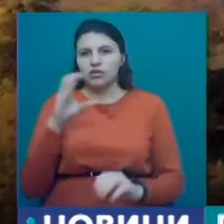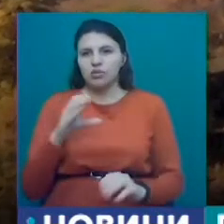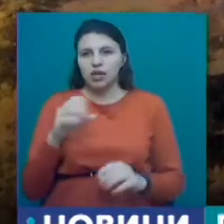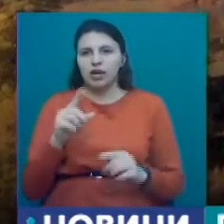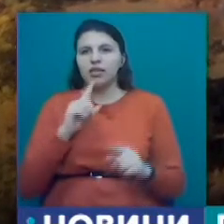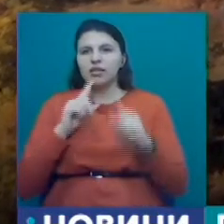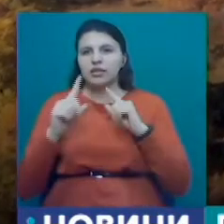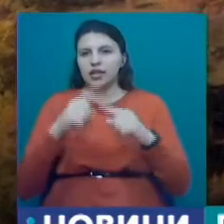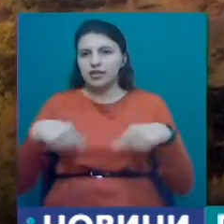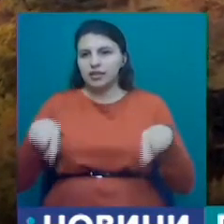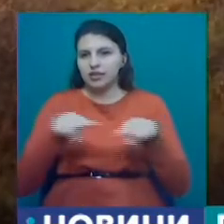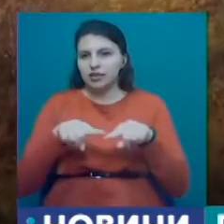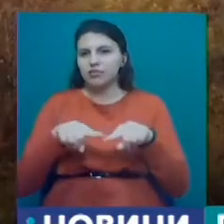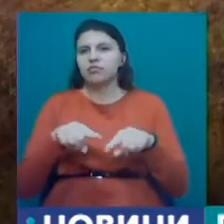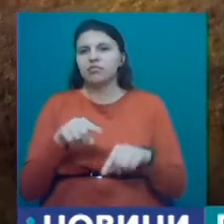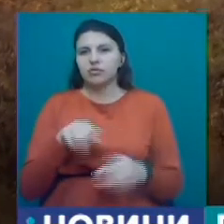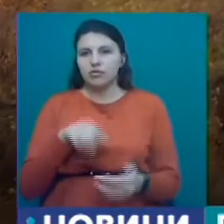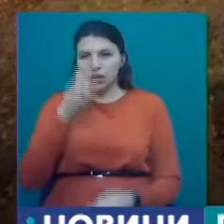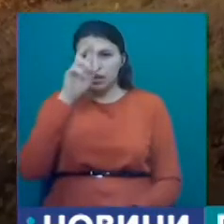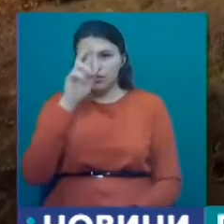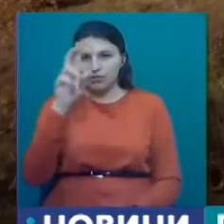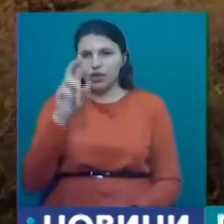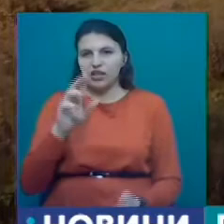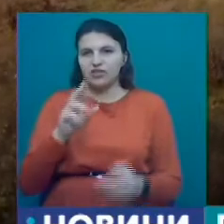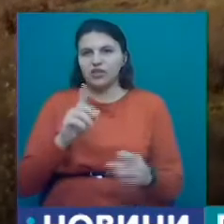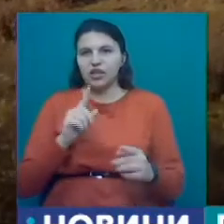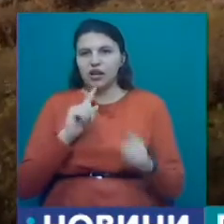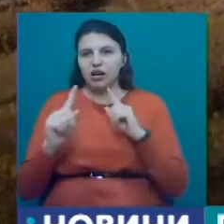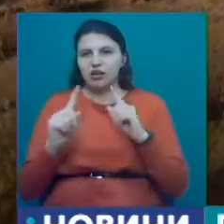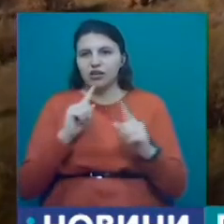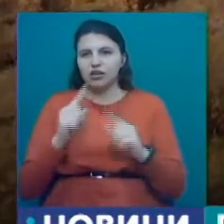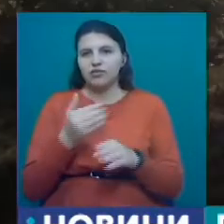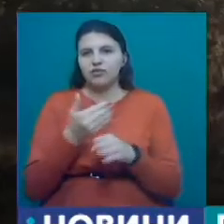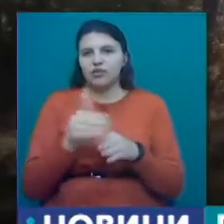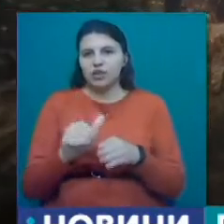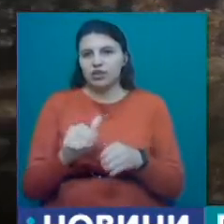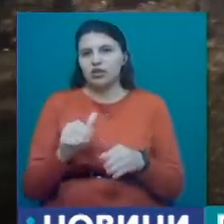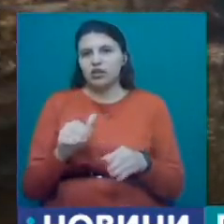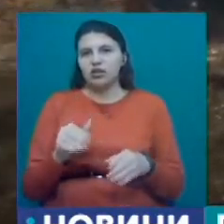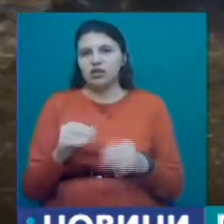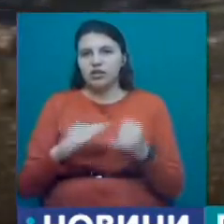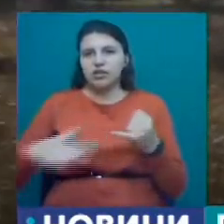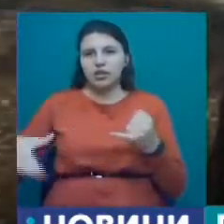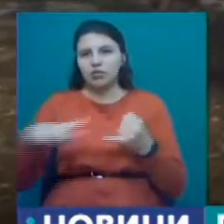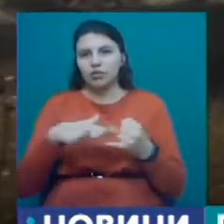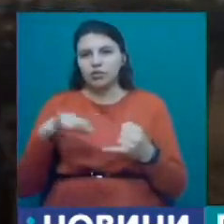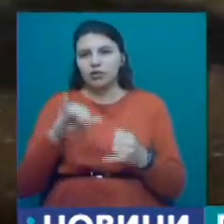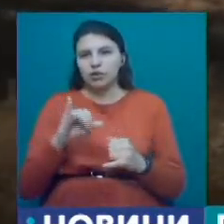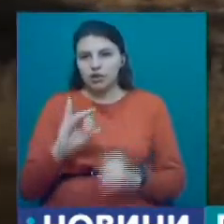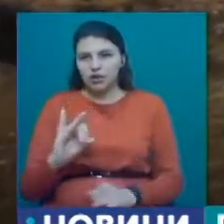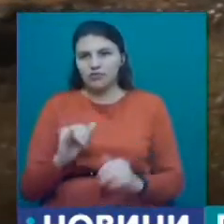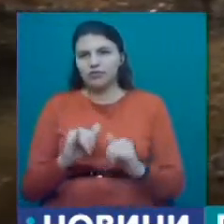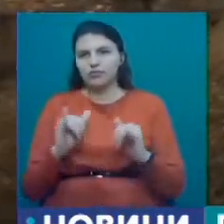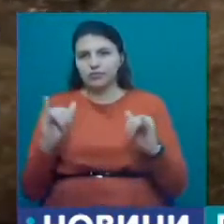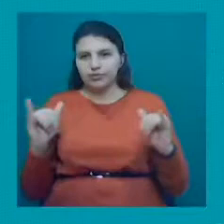ради депутати прийняли рішення про виділення земельної ділянки на вулиці Курортній та дали згоду на розробку проєкту